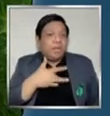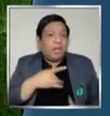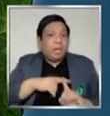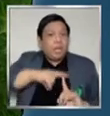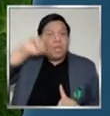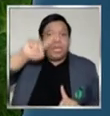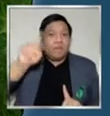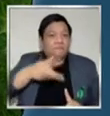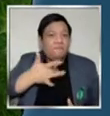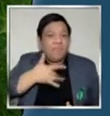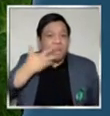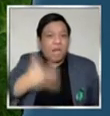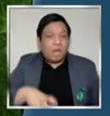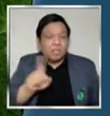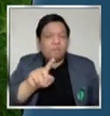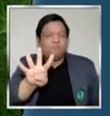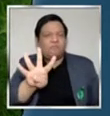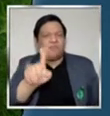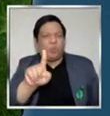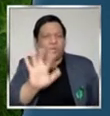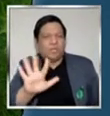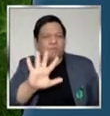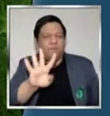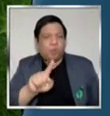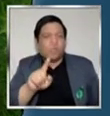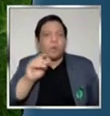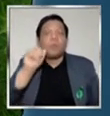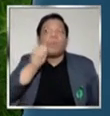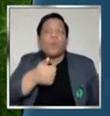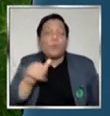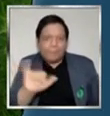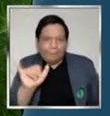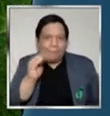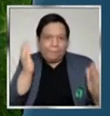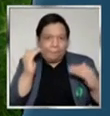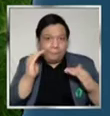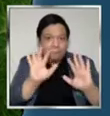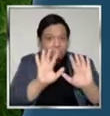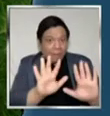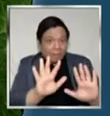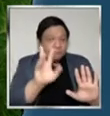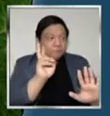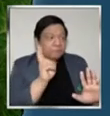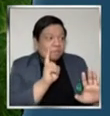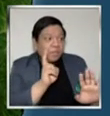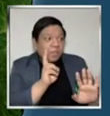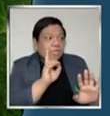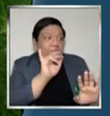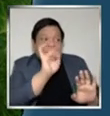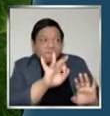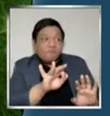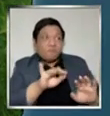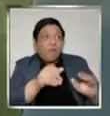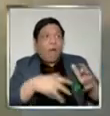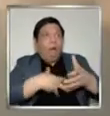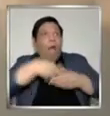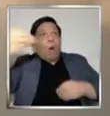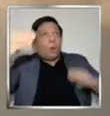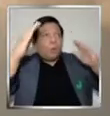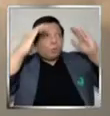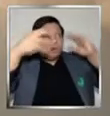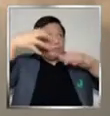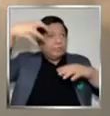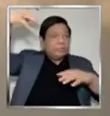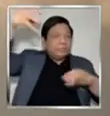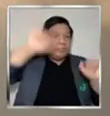Celsius at ganun din inaasahan natin bukas. Pero Vicky, kung ikaw ay nakabilad sa araw tulad ng mga frontliners natin, yung